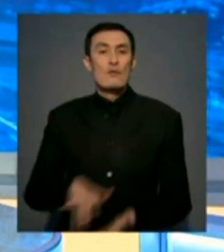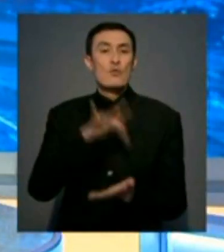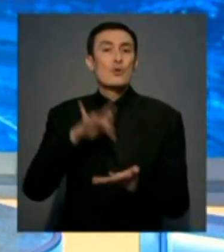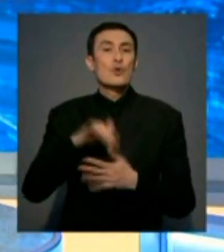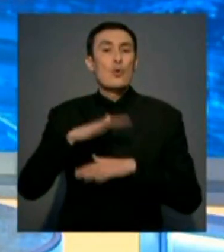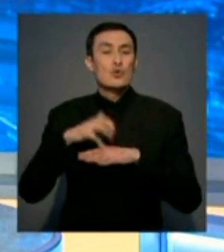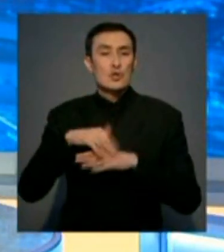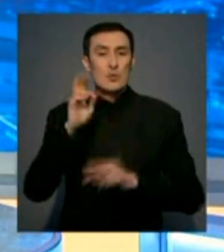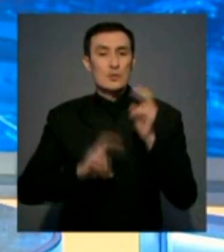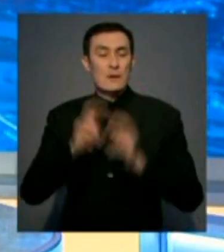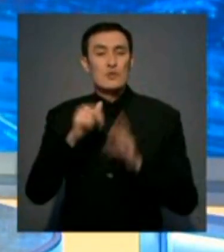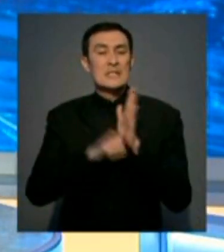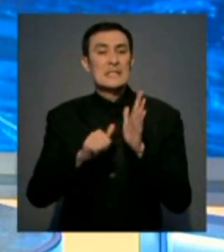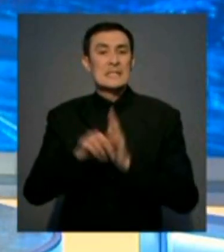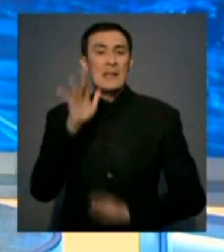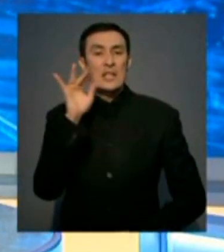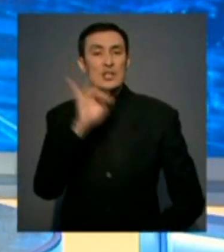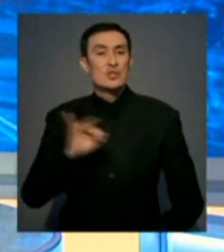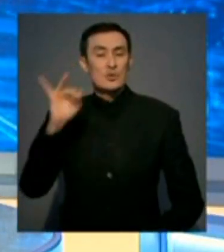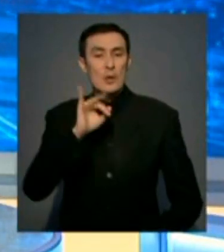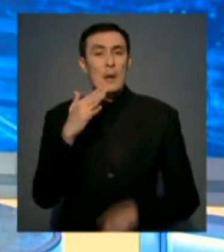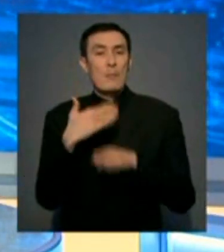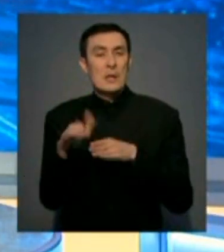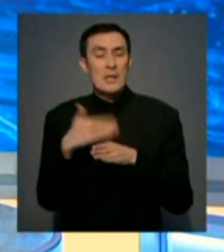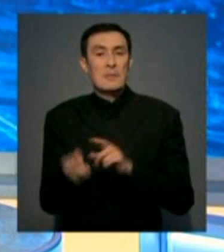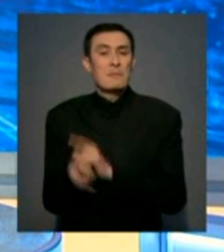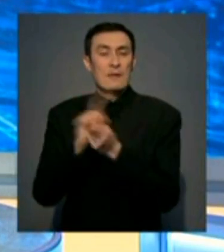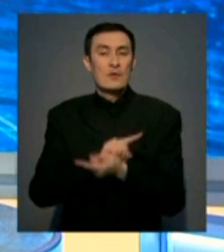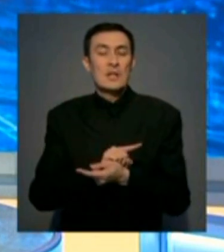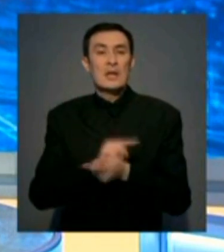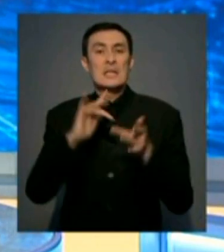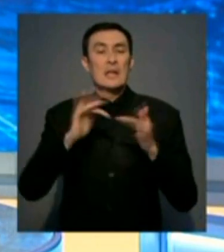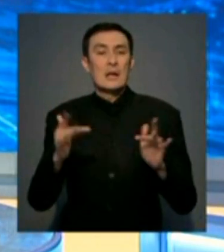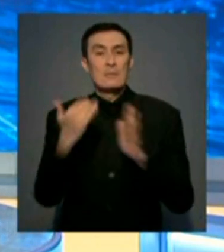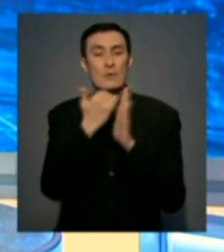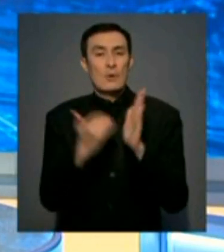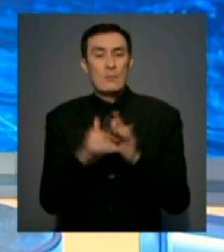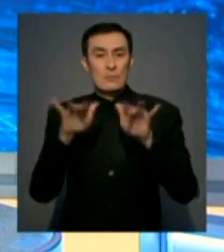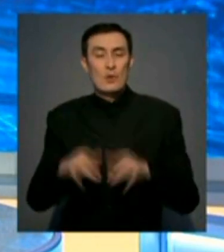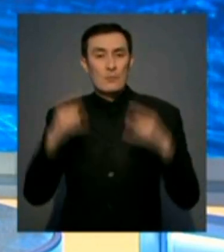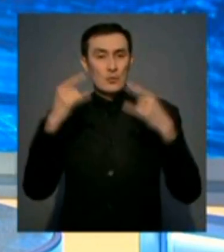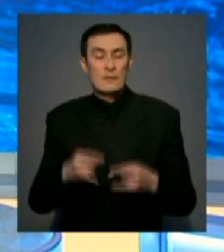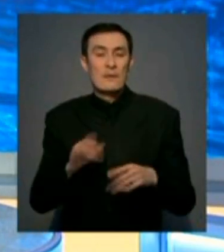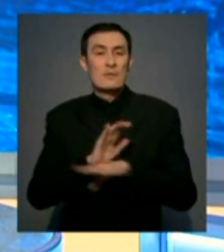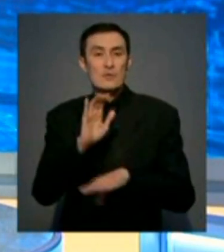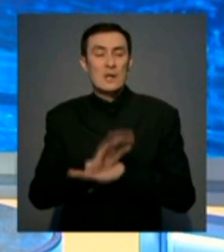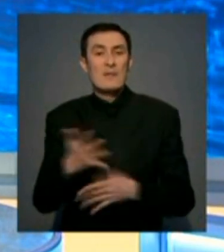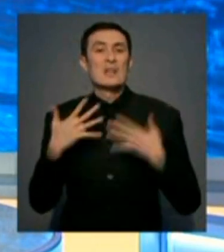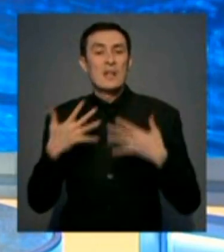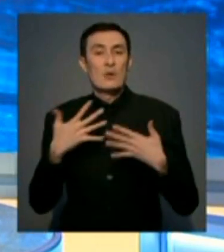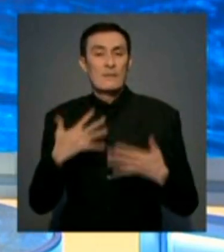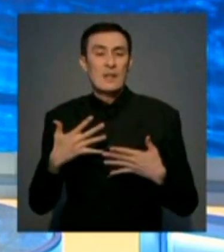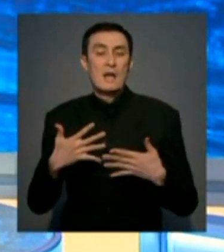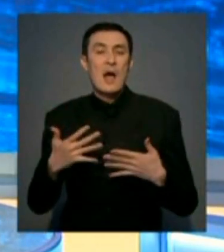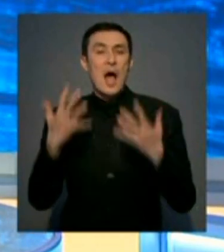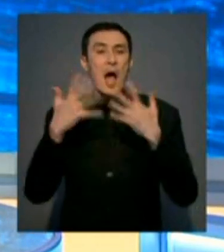В Кокшетау завод с 60-летней историей поэтапно переходит в цифровой режим. Предприятие, некогда известное как производитель